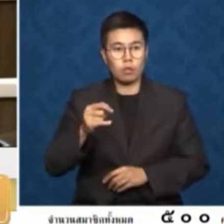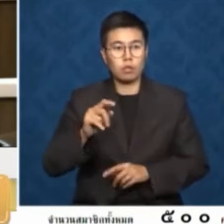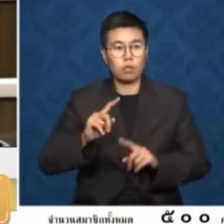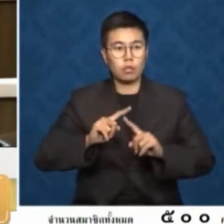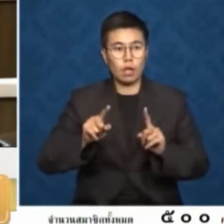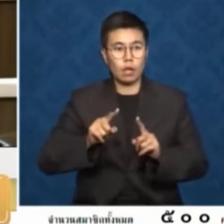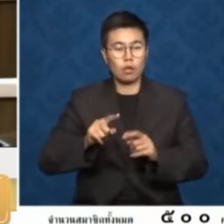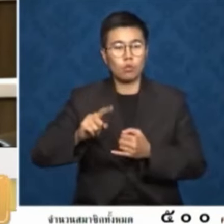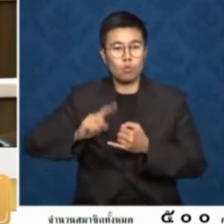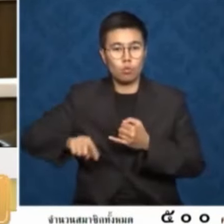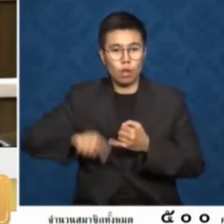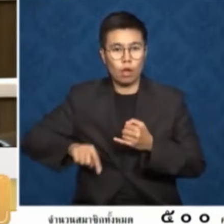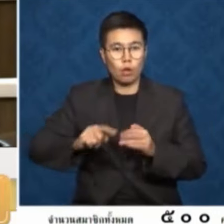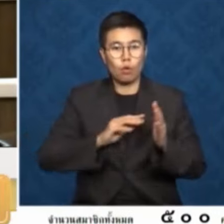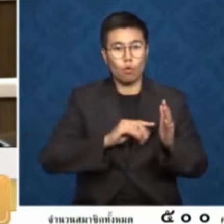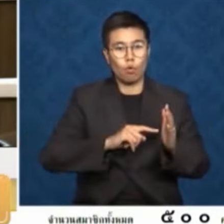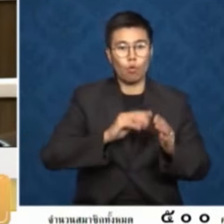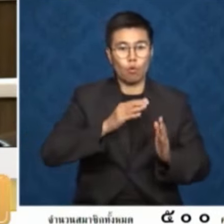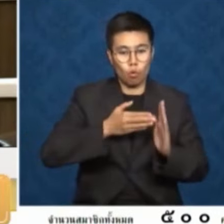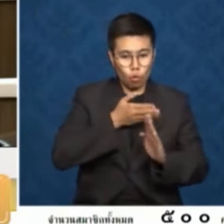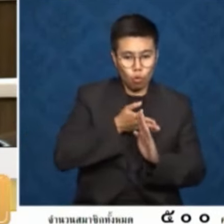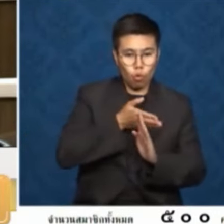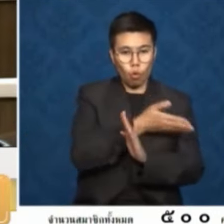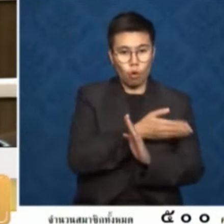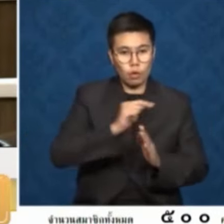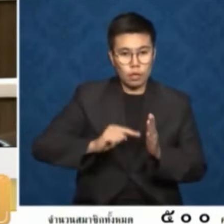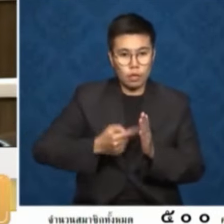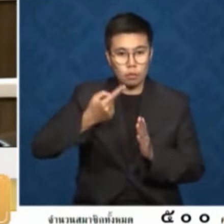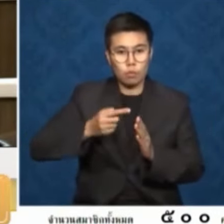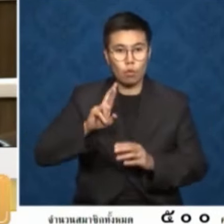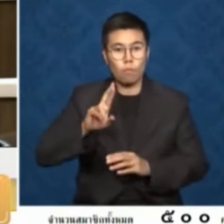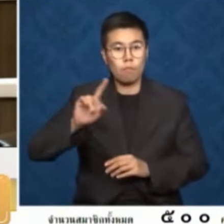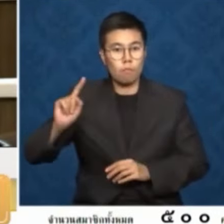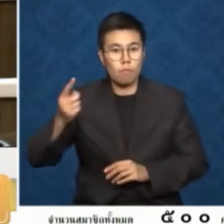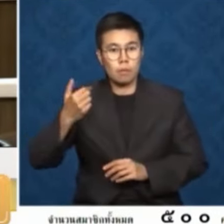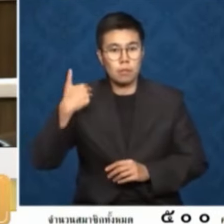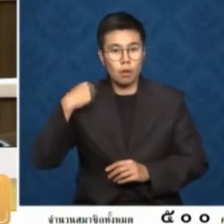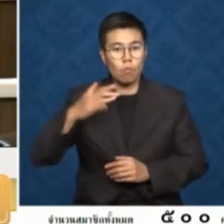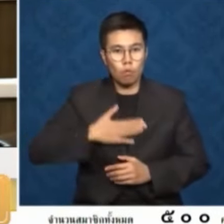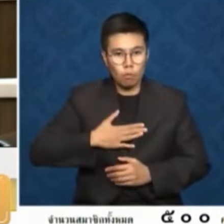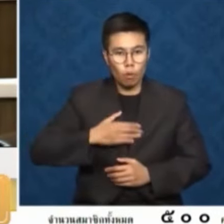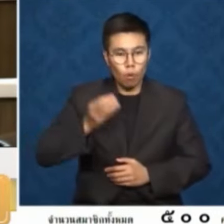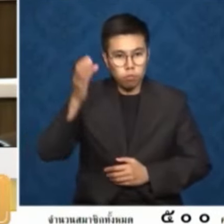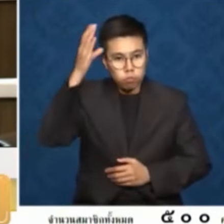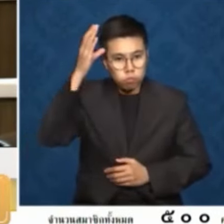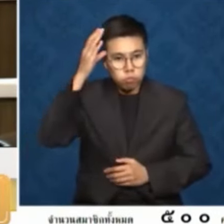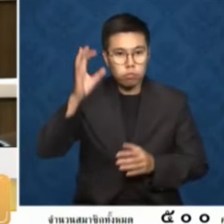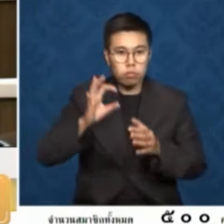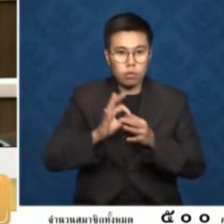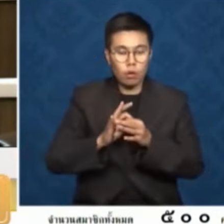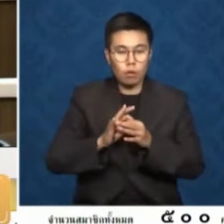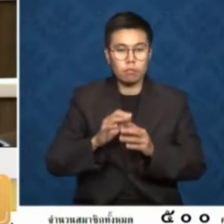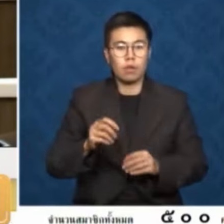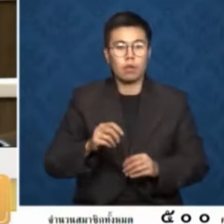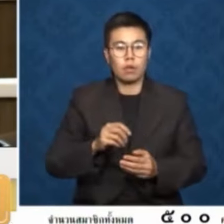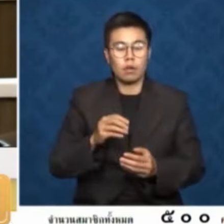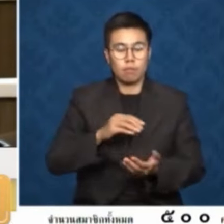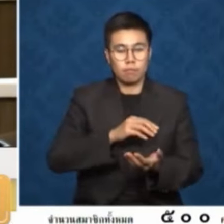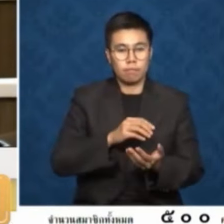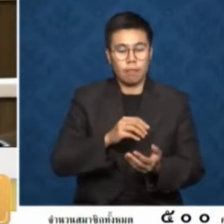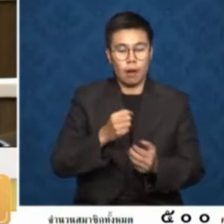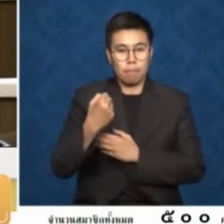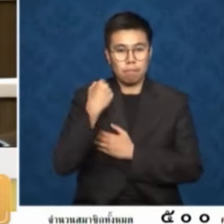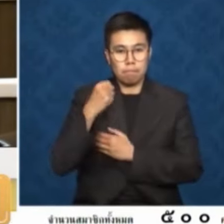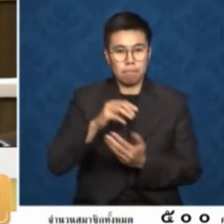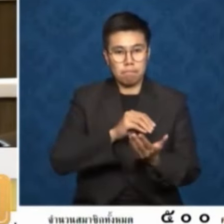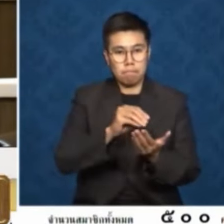หลังสุดก่อนที่จะเริ่มต้นเพราะฉะนั้นก็พอที่จะรู้เรื่องนี้พอสมควรในการกระจายคือการกระจายอำนา